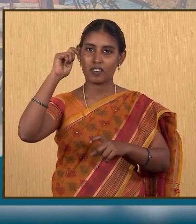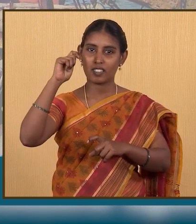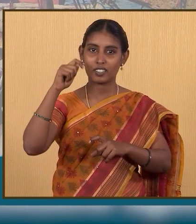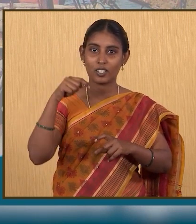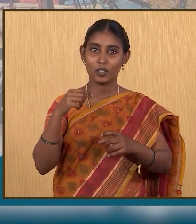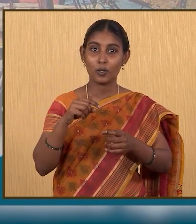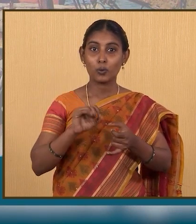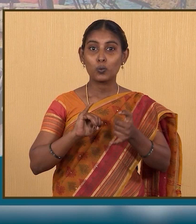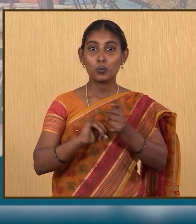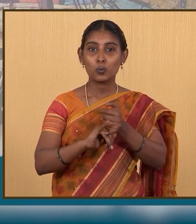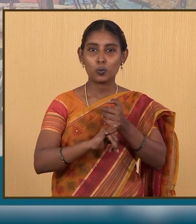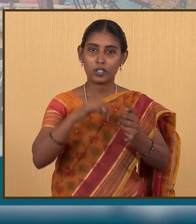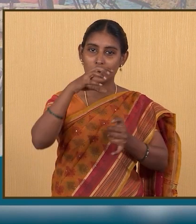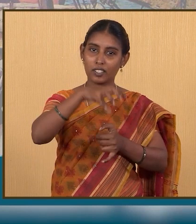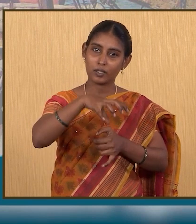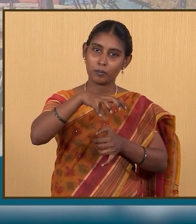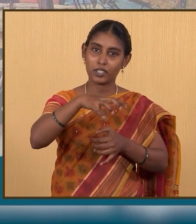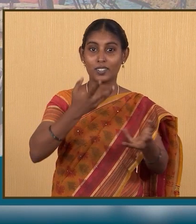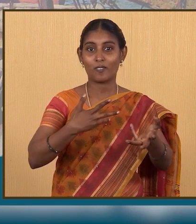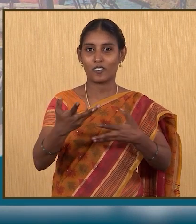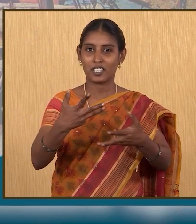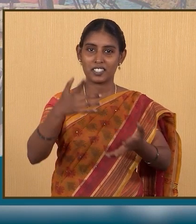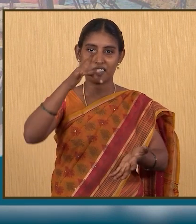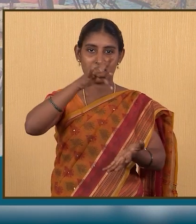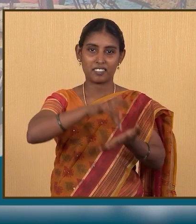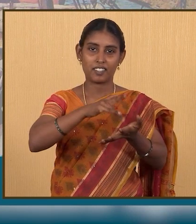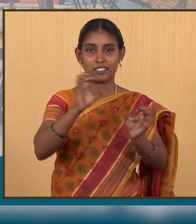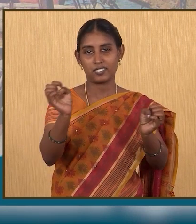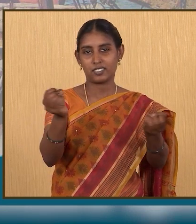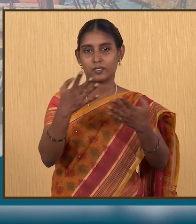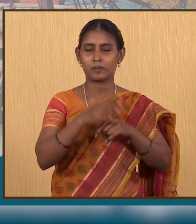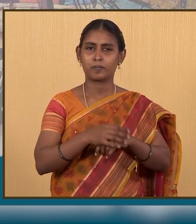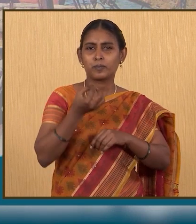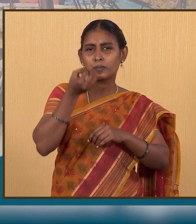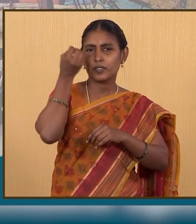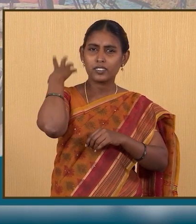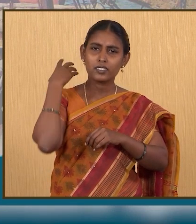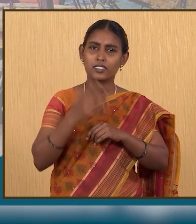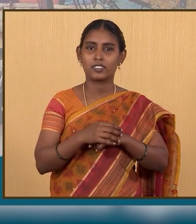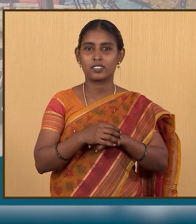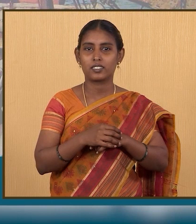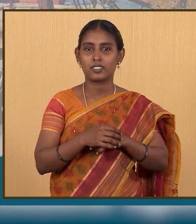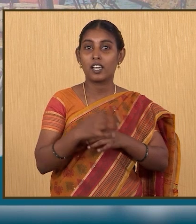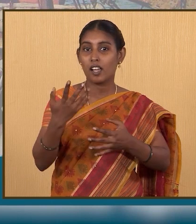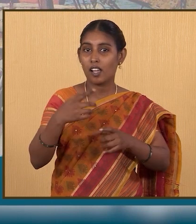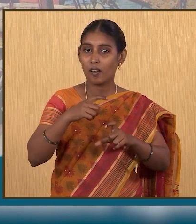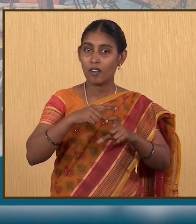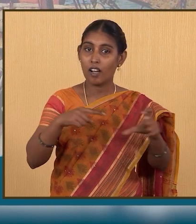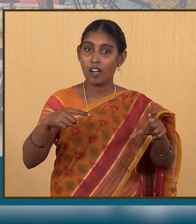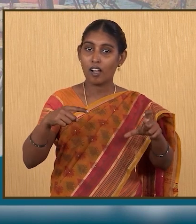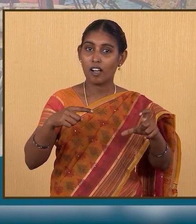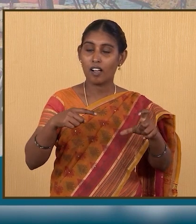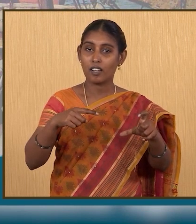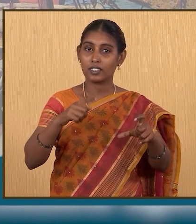ஃபஸ்ட்டு சூரத்தில் ஒரு வணிகத்தலத்தை அமைச்சிடுவாங்க. இது பார்த்திங்கன்னா ஆரம்ப காலகட்டத்தில் ஆங்கில கிழக்கிந்திய